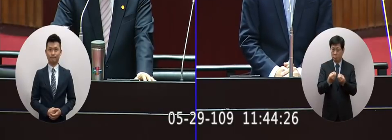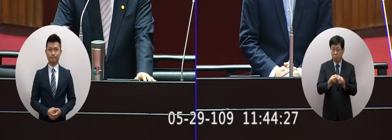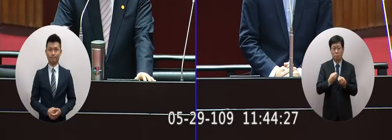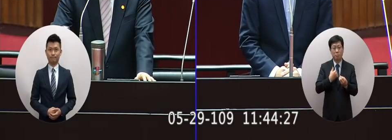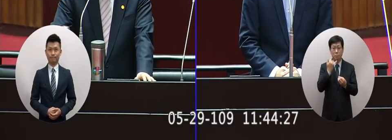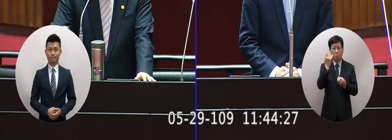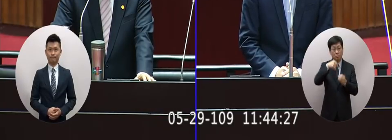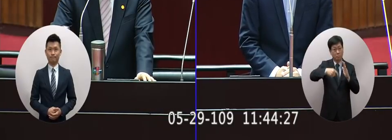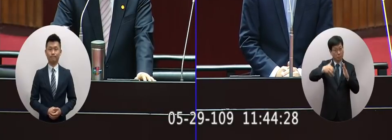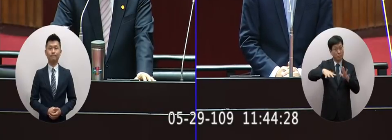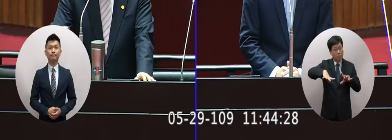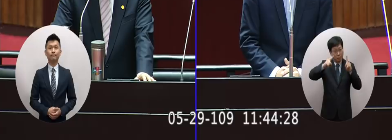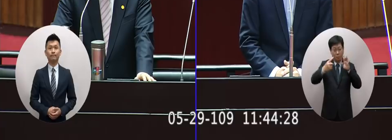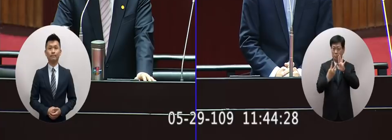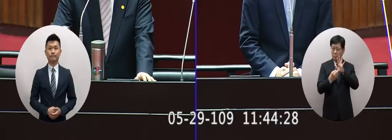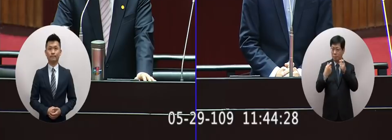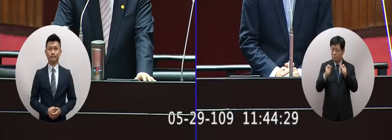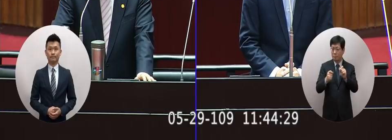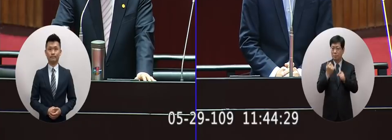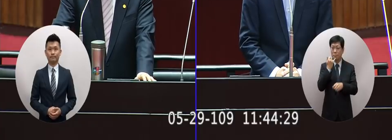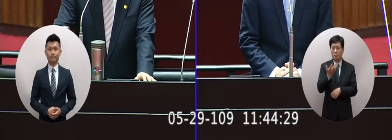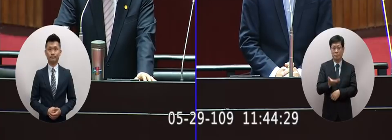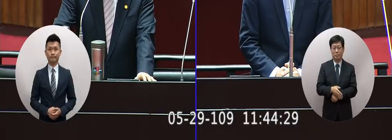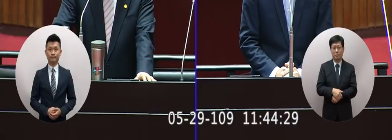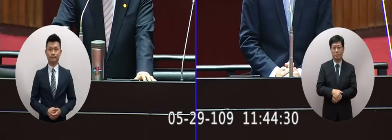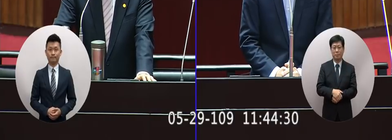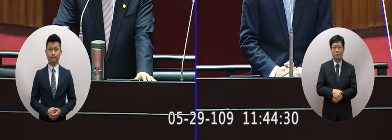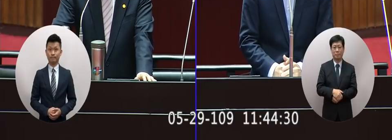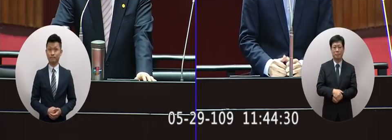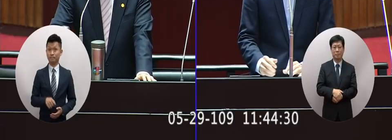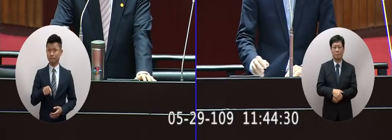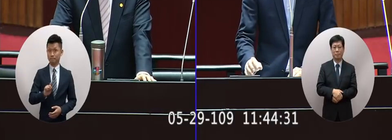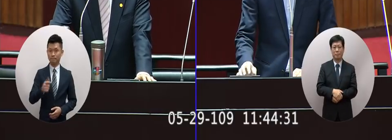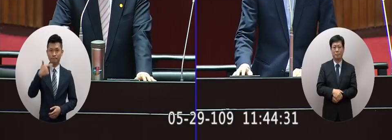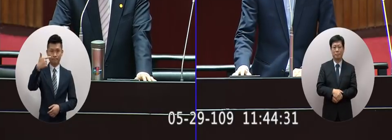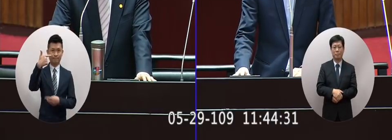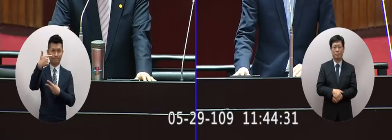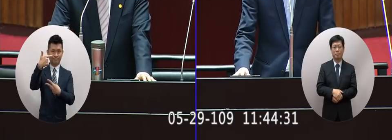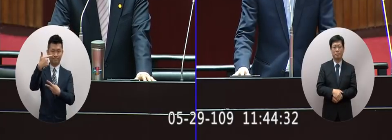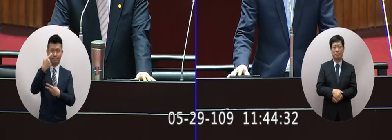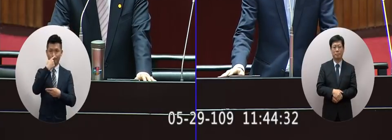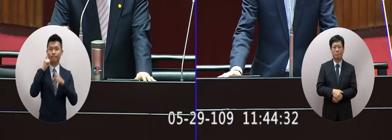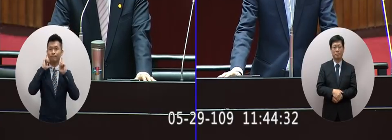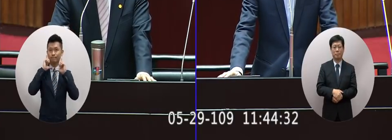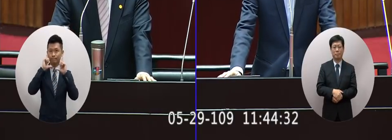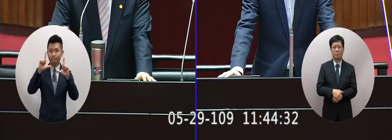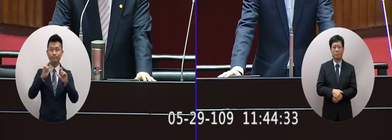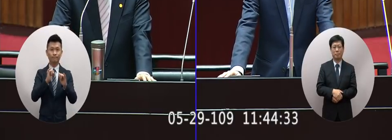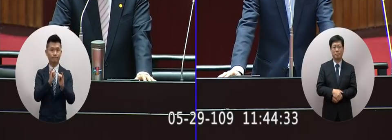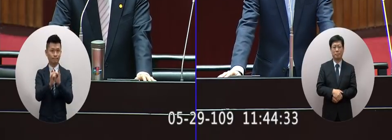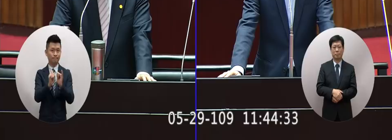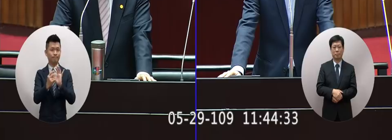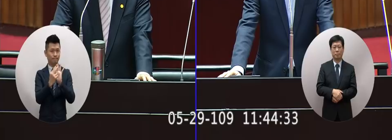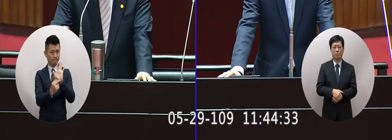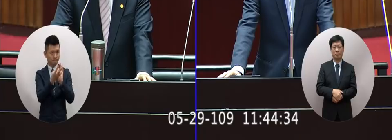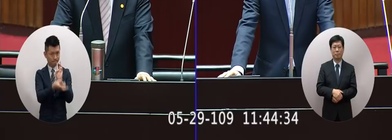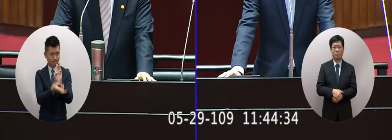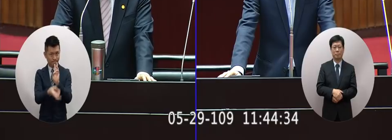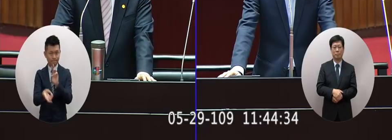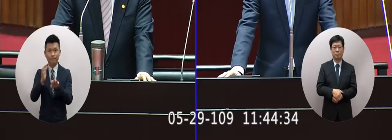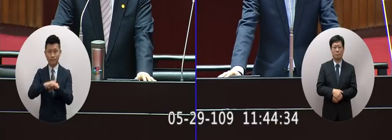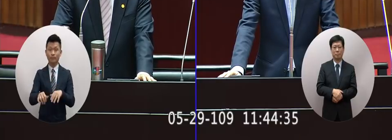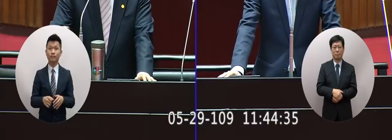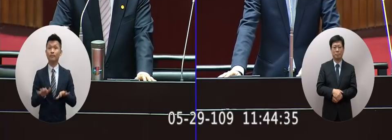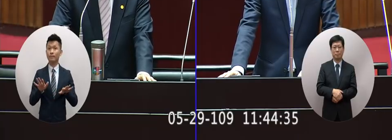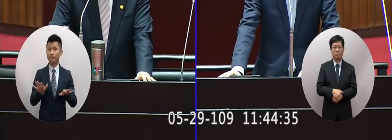长先跟国人简单的说明一下？ 这个就是在6月2号我会跟国人同胞完整的说明，